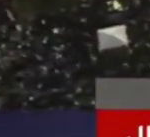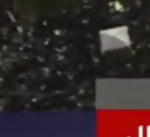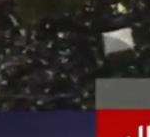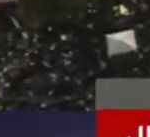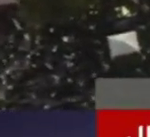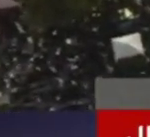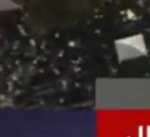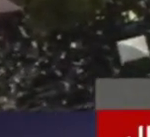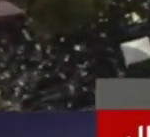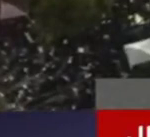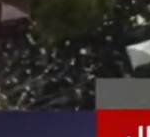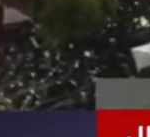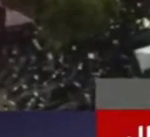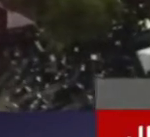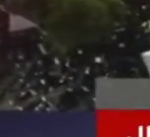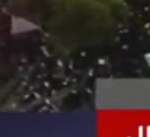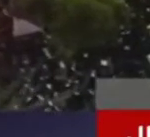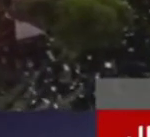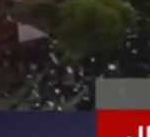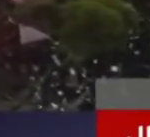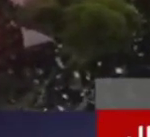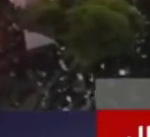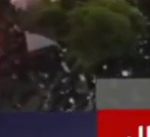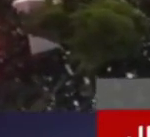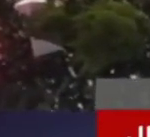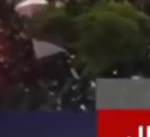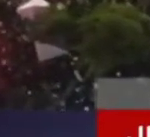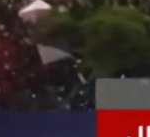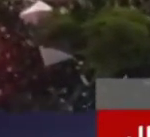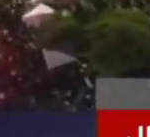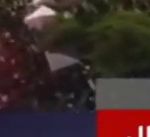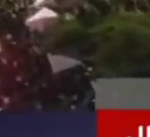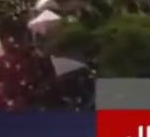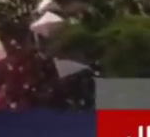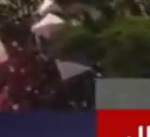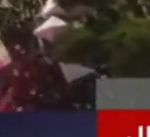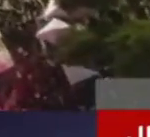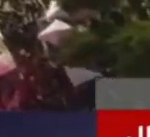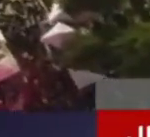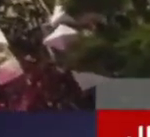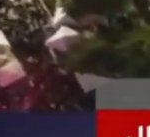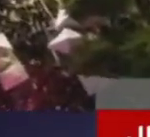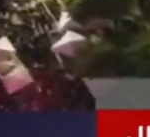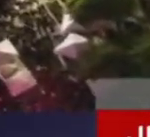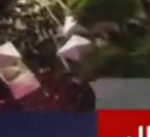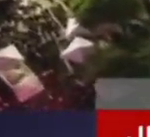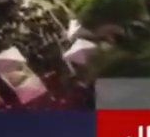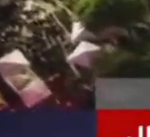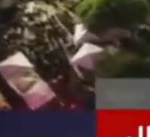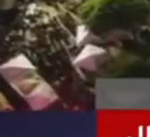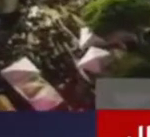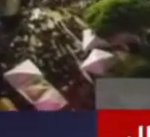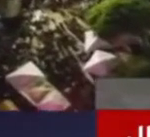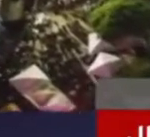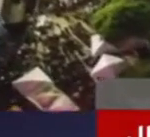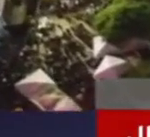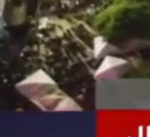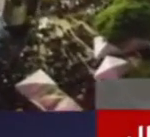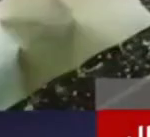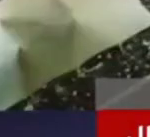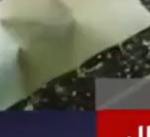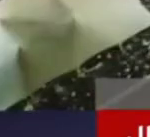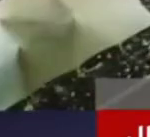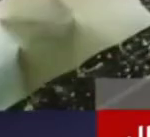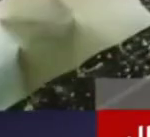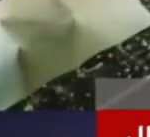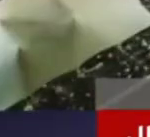ويقدركم منذ تشكيل مجلس الحرب ادركنا وجود تحديات كثيره